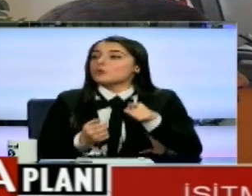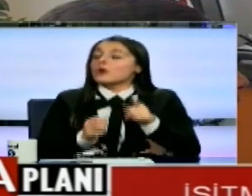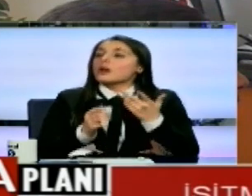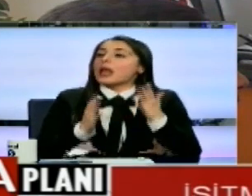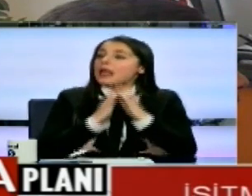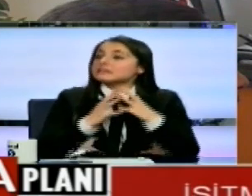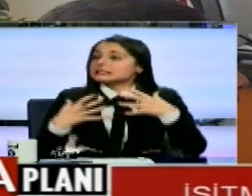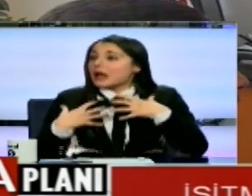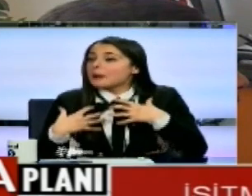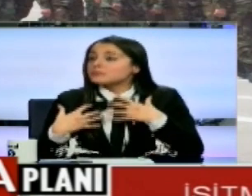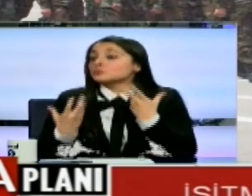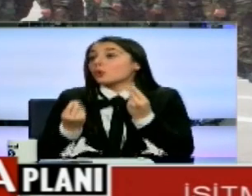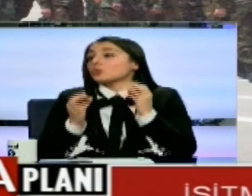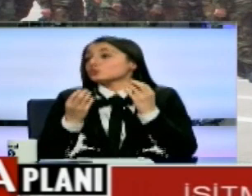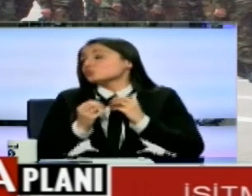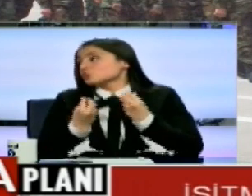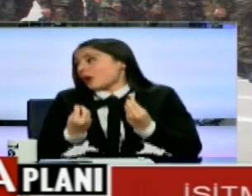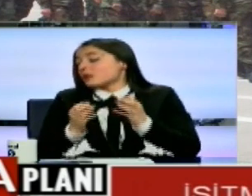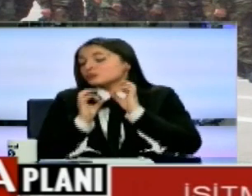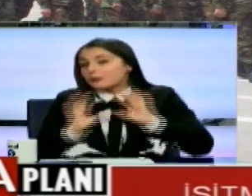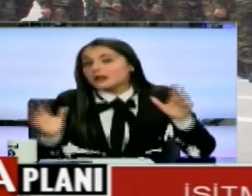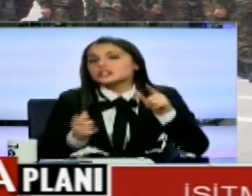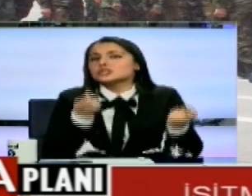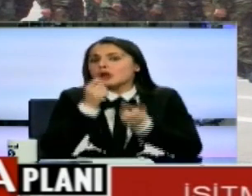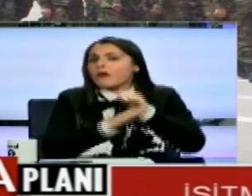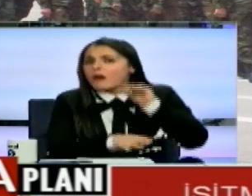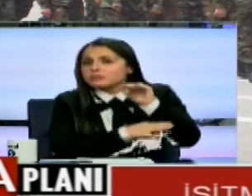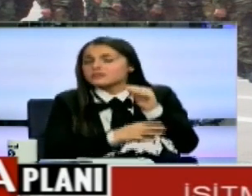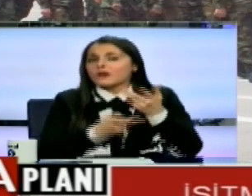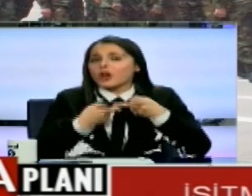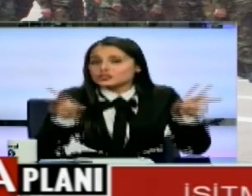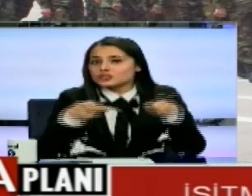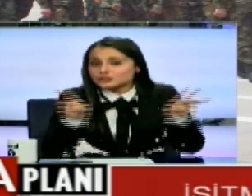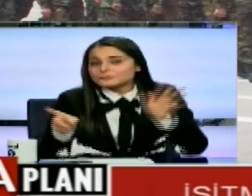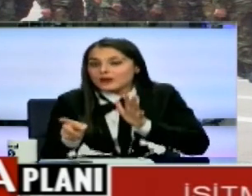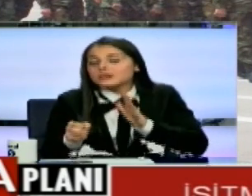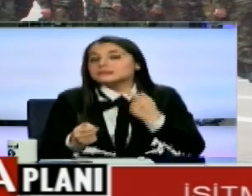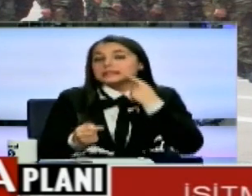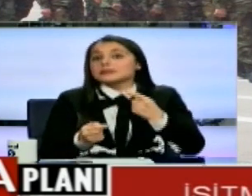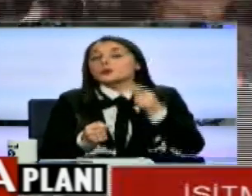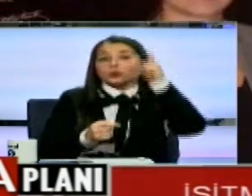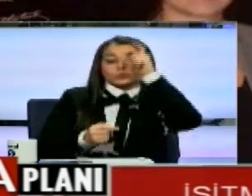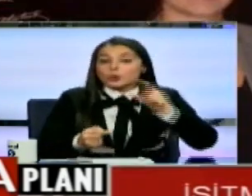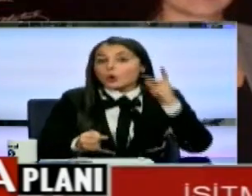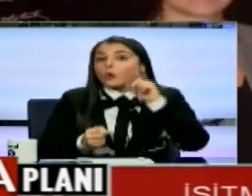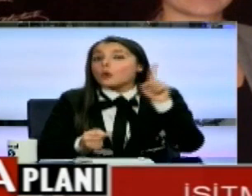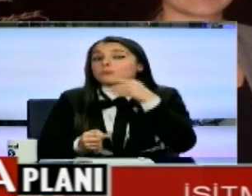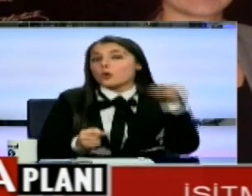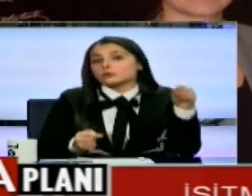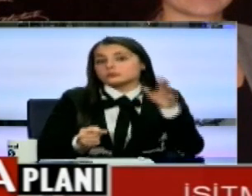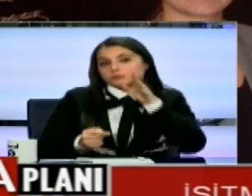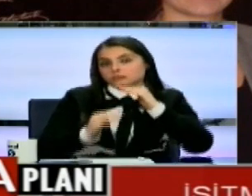sahibi olmaları gerçekten çok güzel. İnşallah iş hayatında da önleri açılır. Çünkü dediğim gibi Türkiye'de 10 milyon civarında